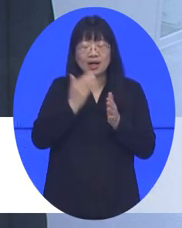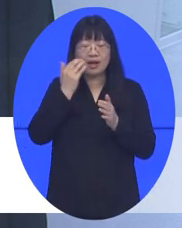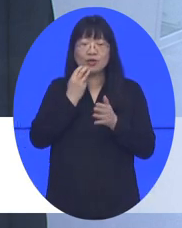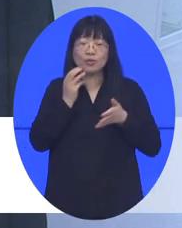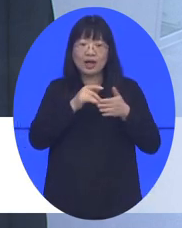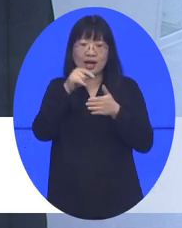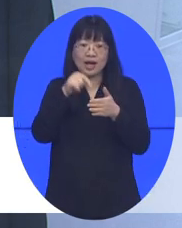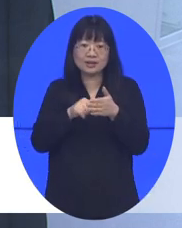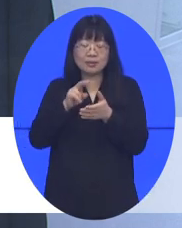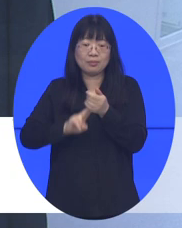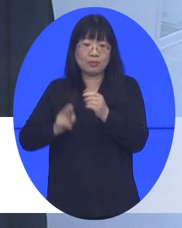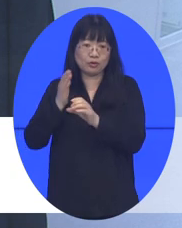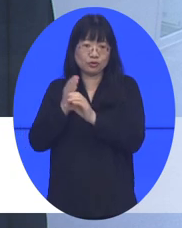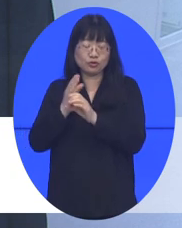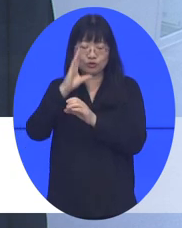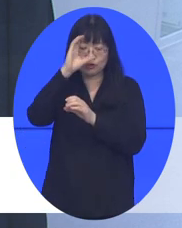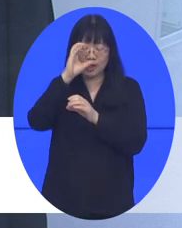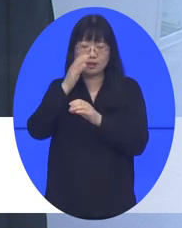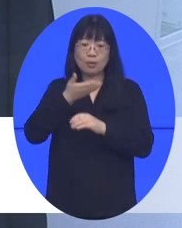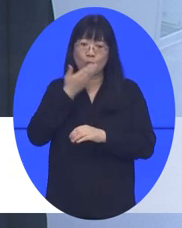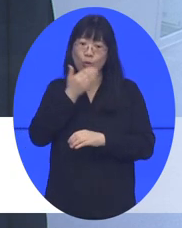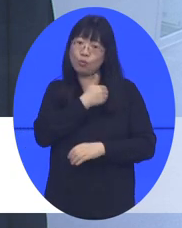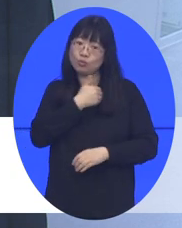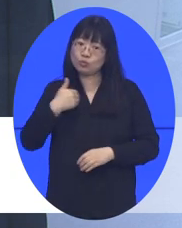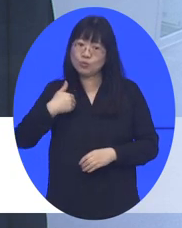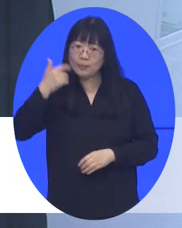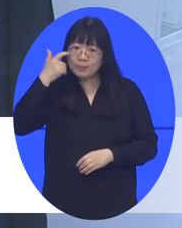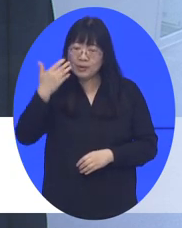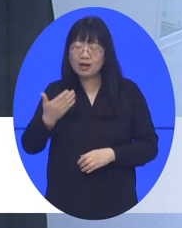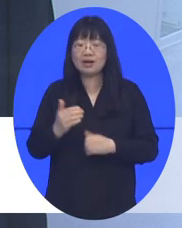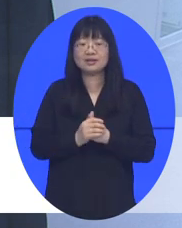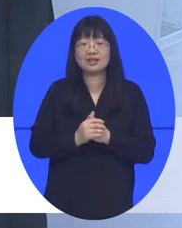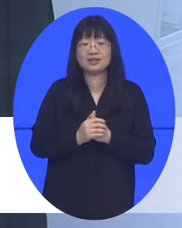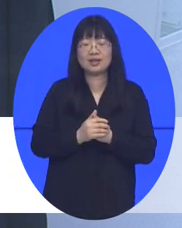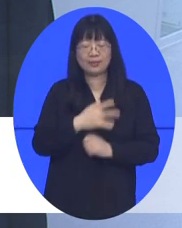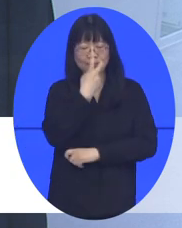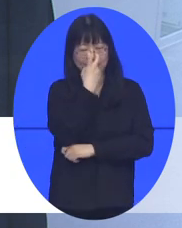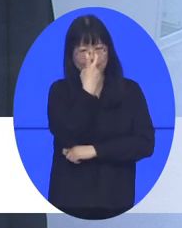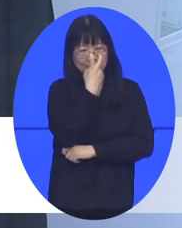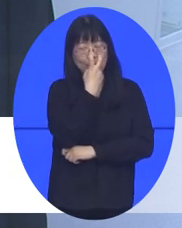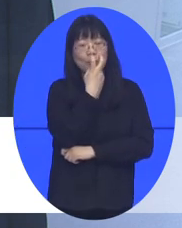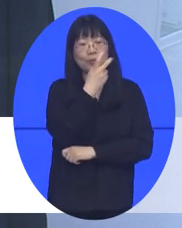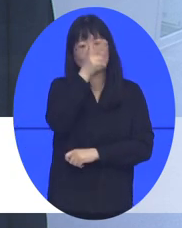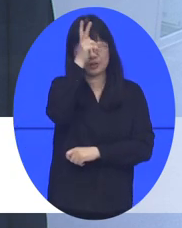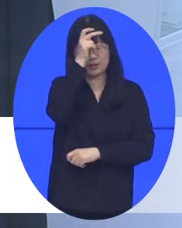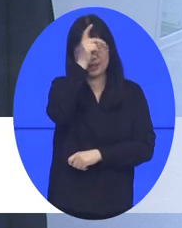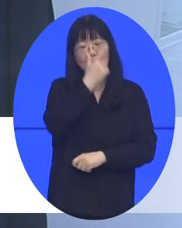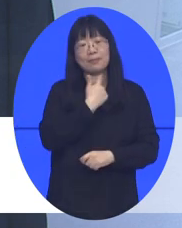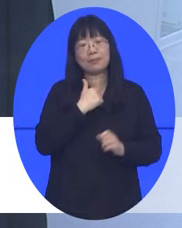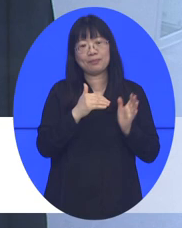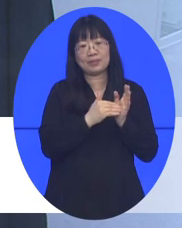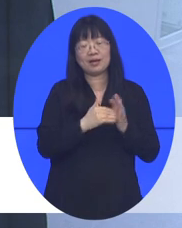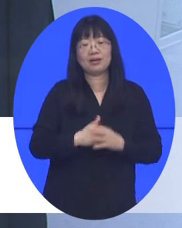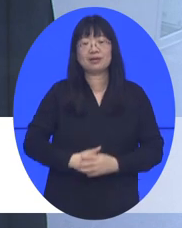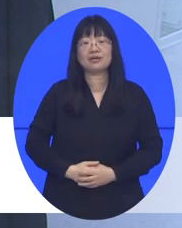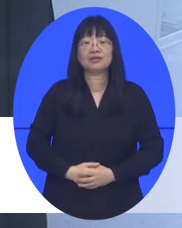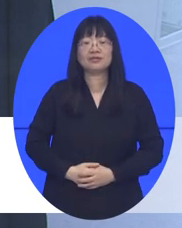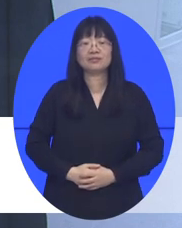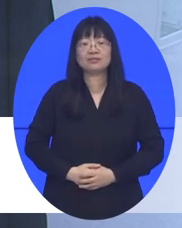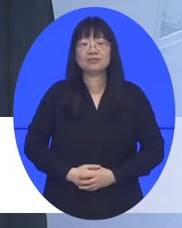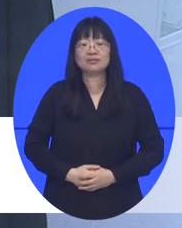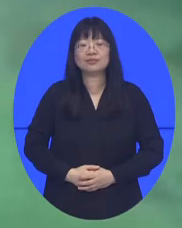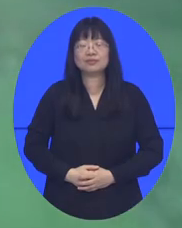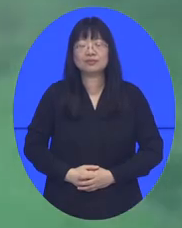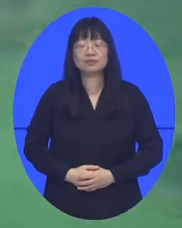중인 달걀은 안전할까요? 경기도 특별사법 경찰단이 단속을 벌였습니다. 최창순 기자의 리포트 함께 보시죠.